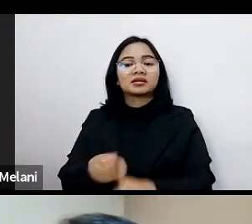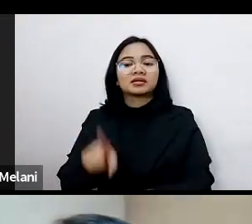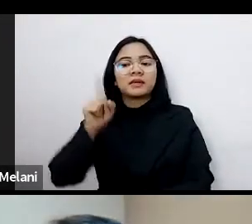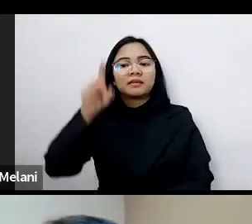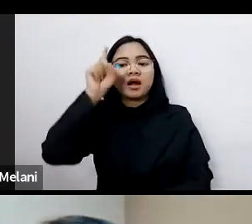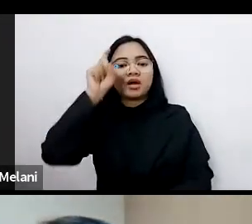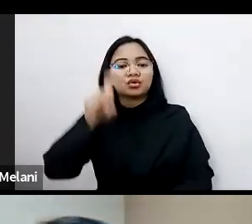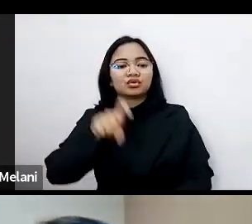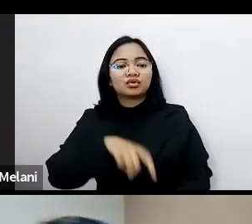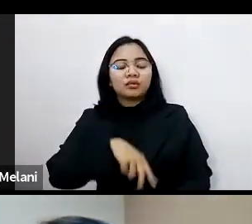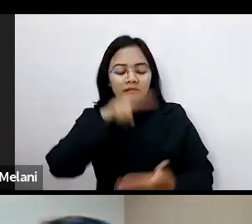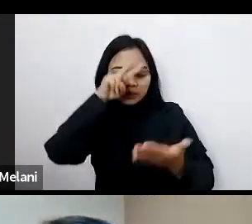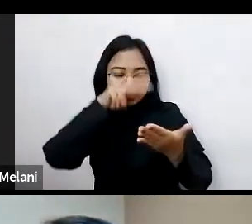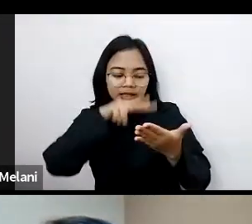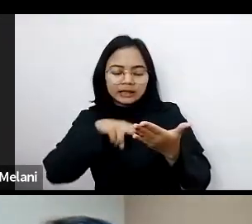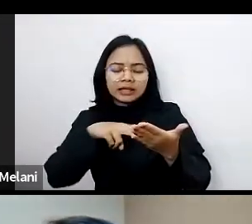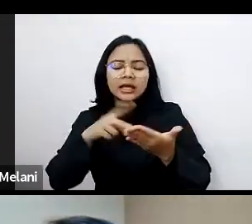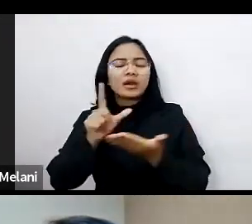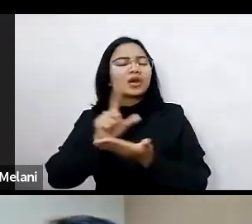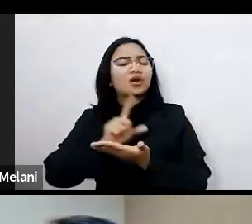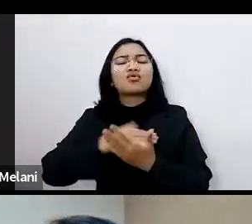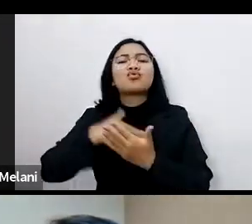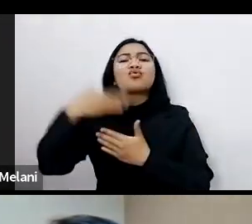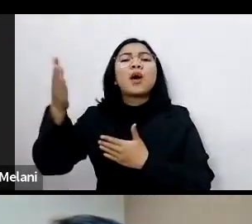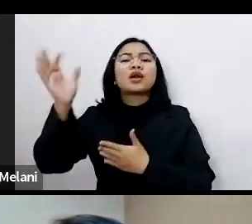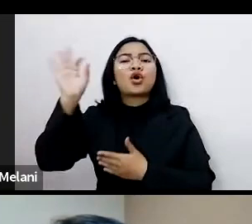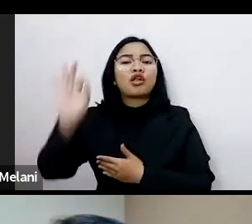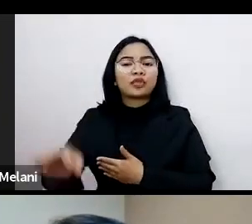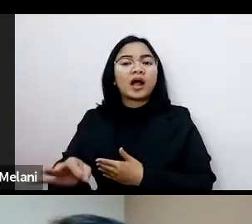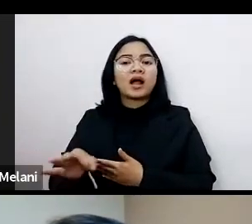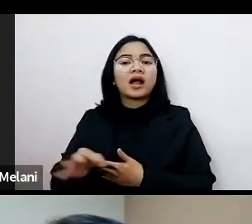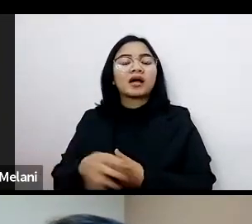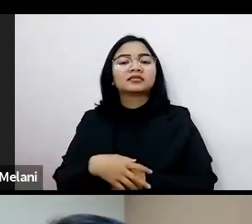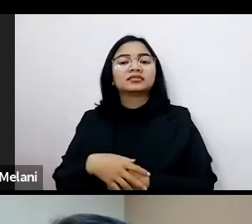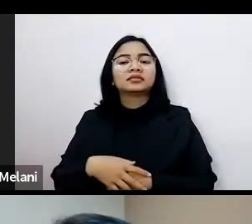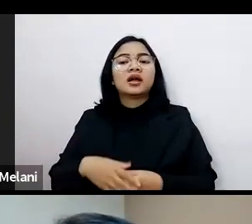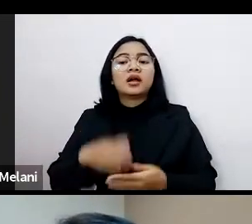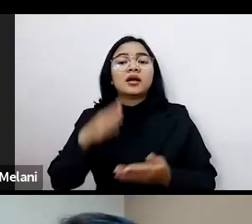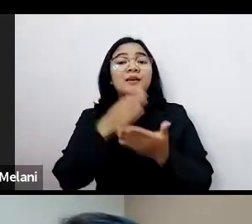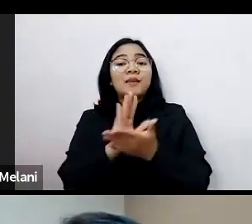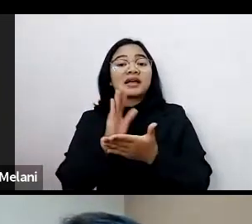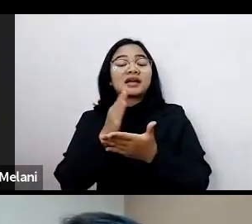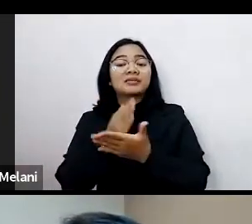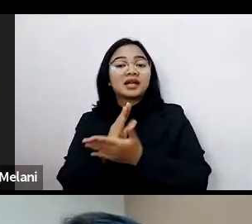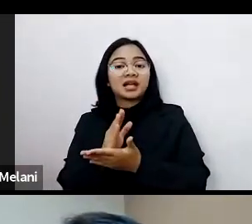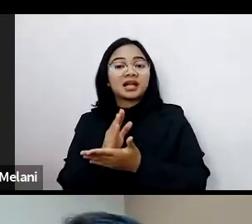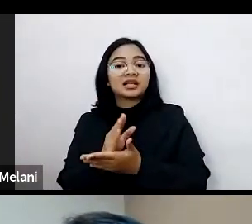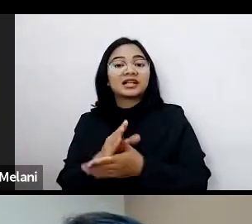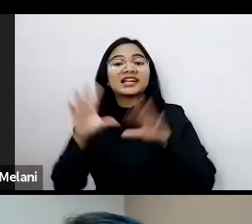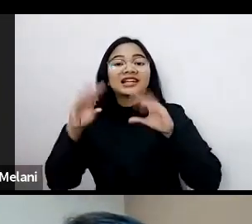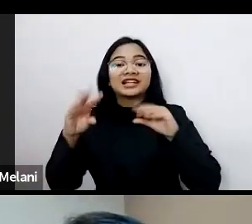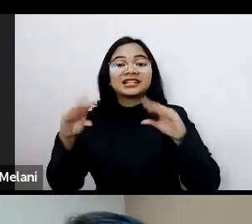saya dukungan apa hambatan terbesar masih soal apa pembagian kerja di dalam